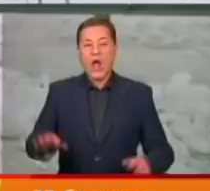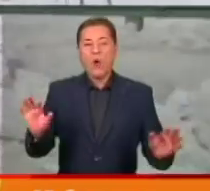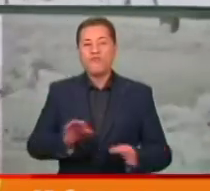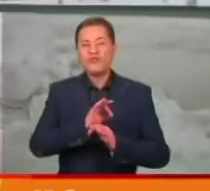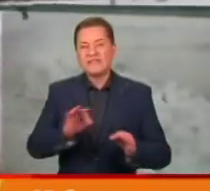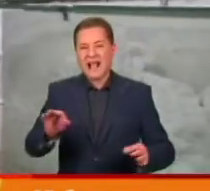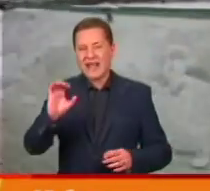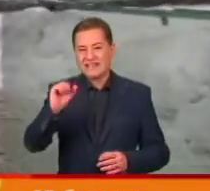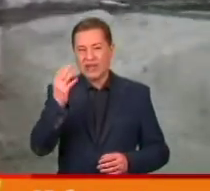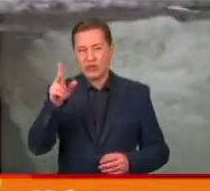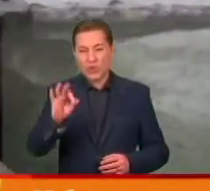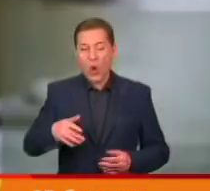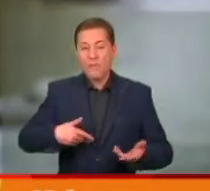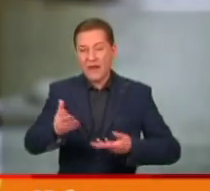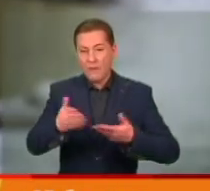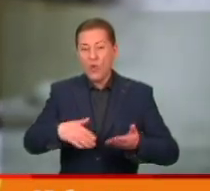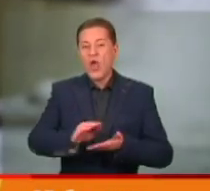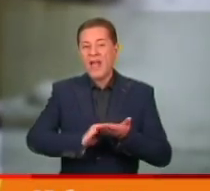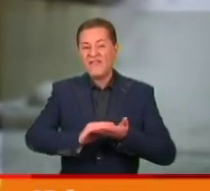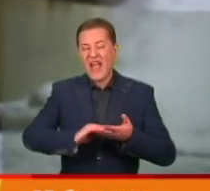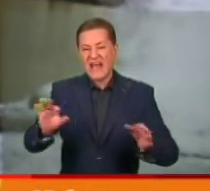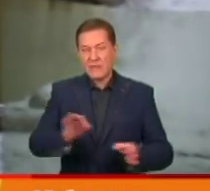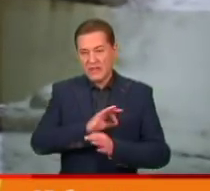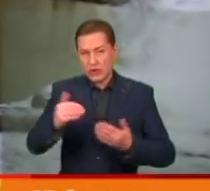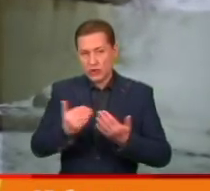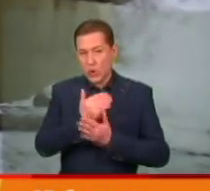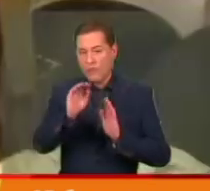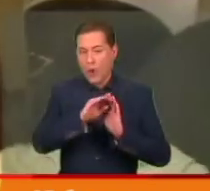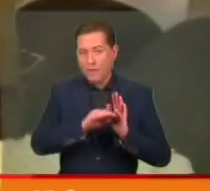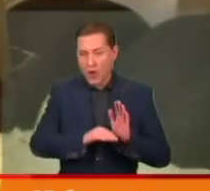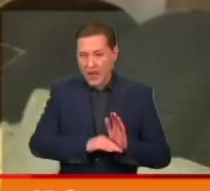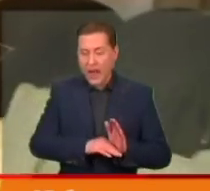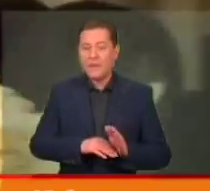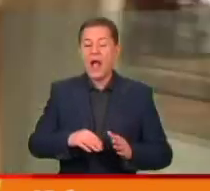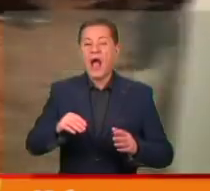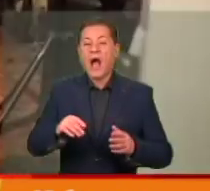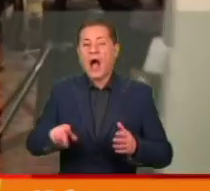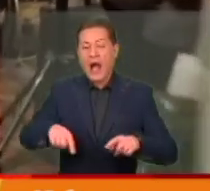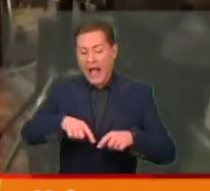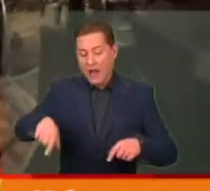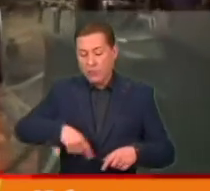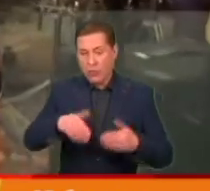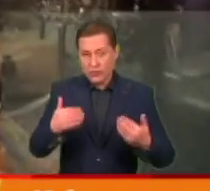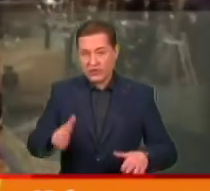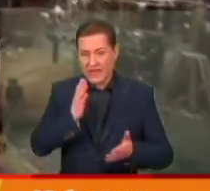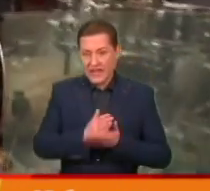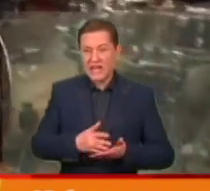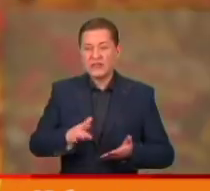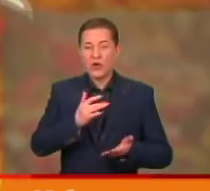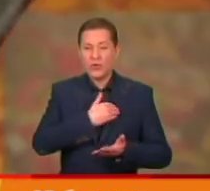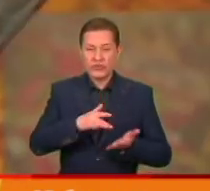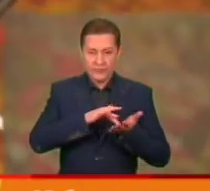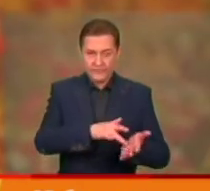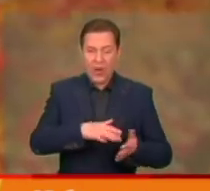Музикант Сашко Ярмола прямує на репетицію нової програми. Альбом уже записав, тепер готується до концертного туру